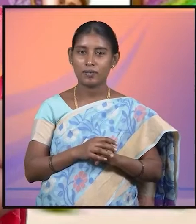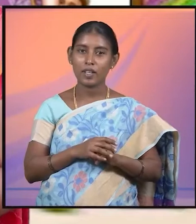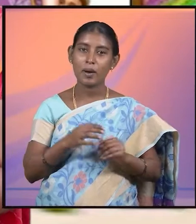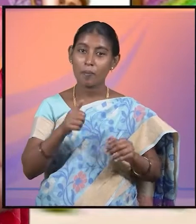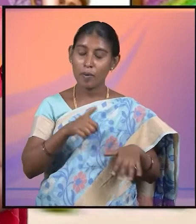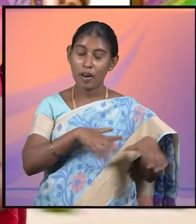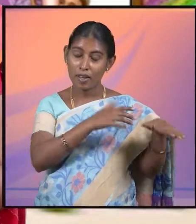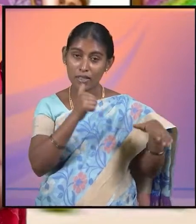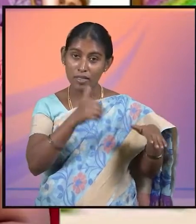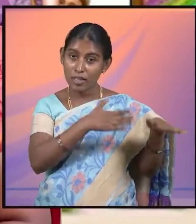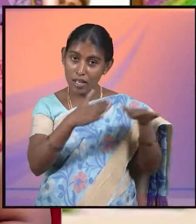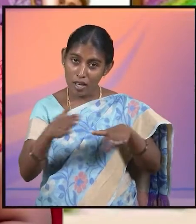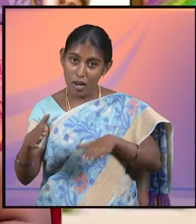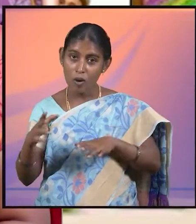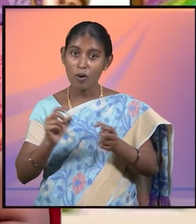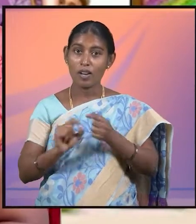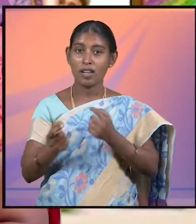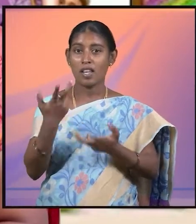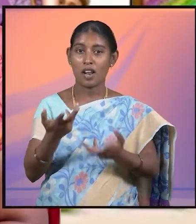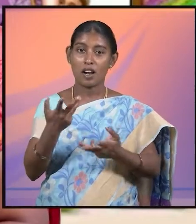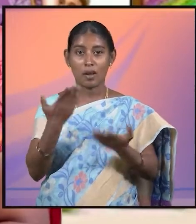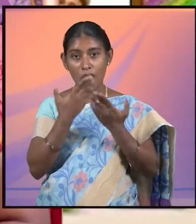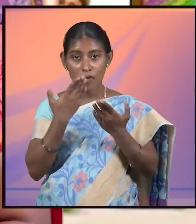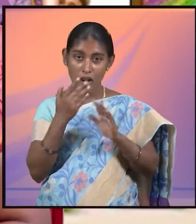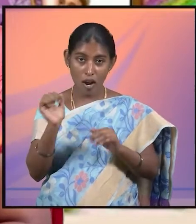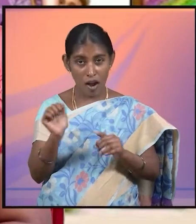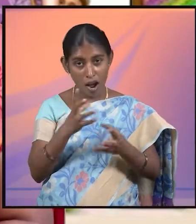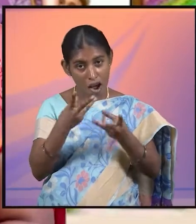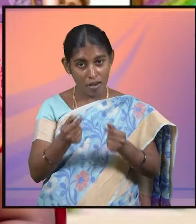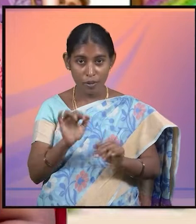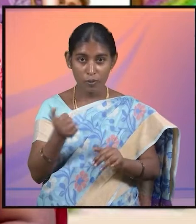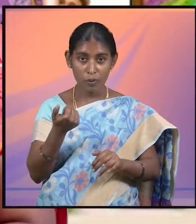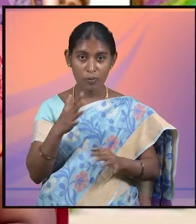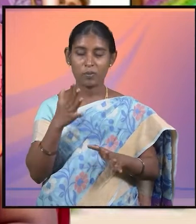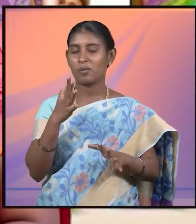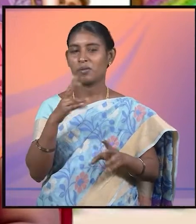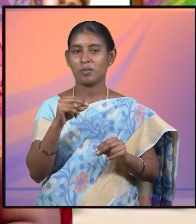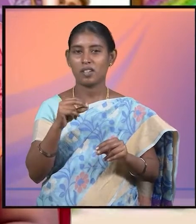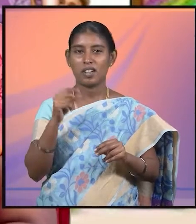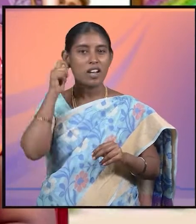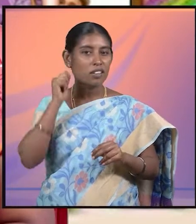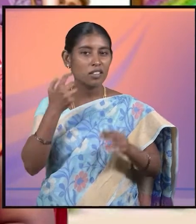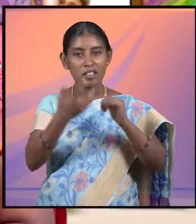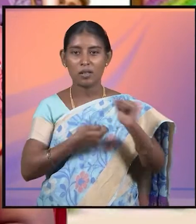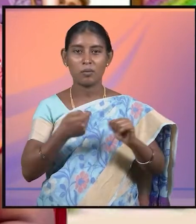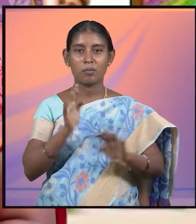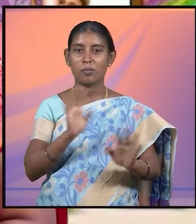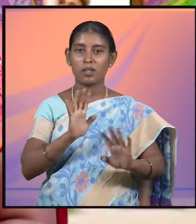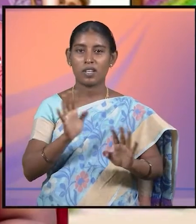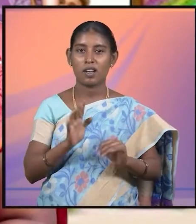பரவிடும் நெருப்பாலோ அழிக்க முடியாதது, வேந்தராலோ கல்வராலோ கவர